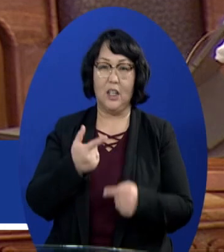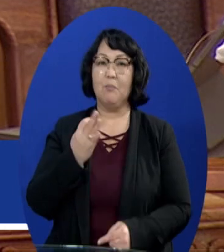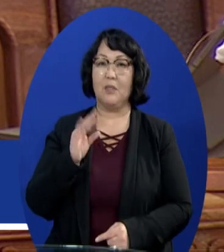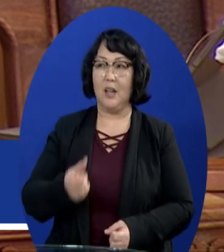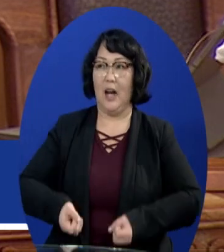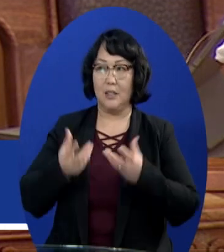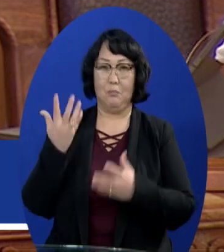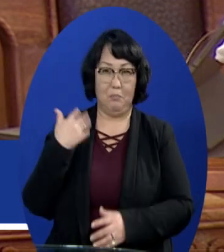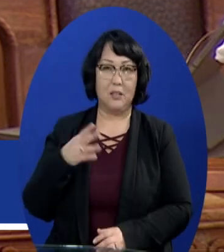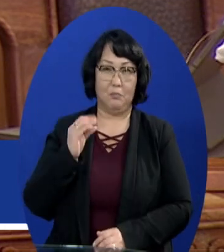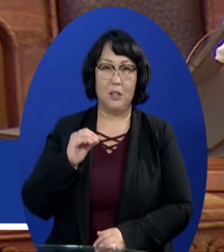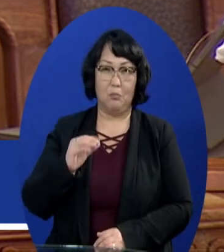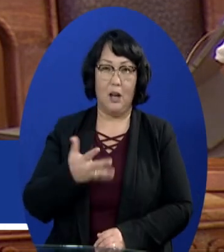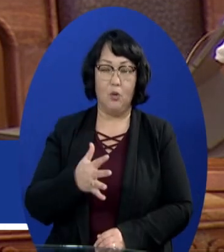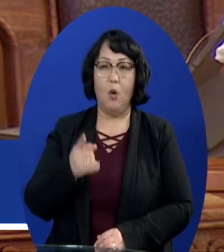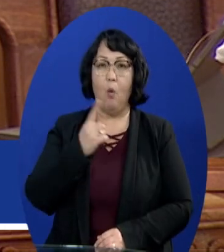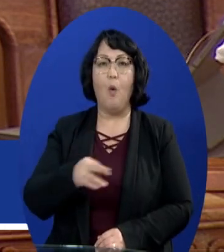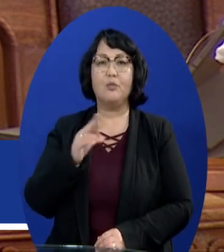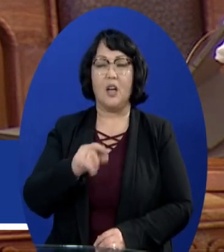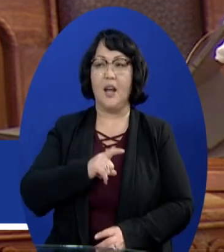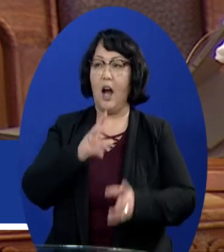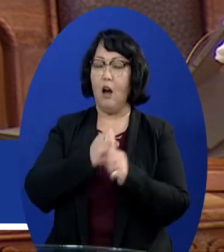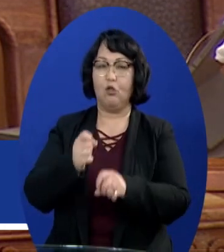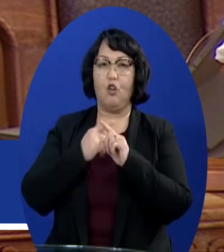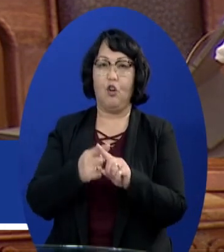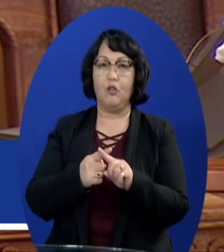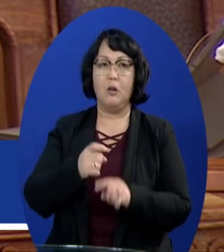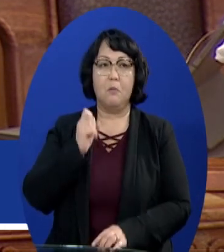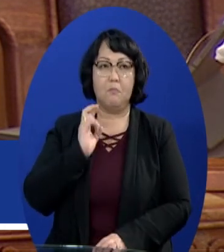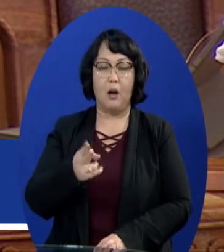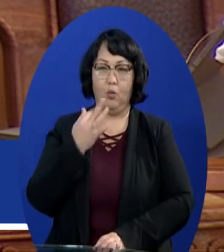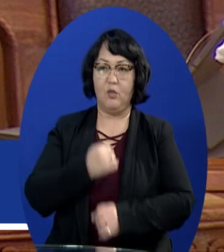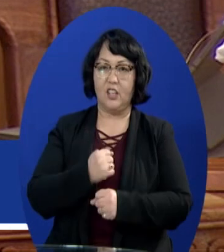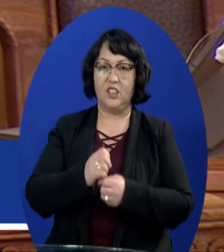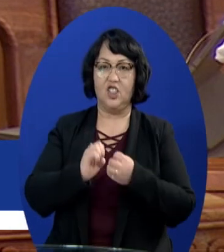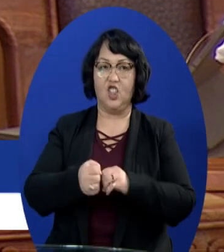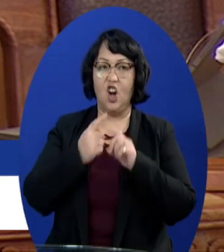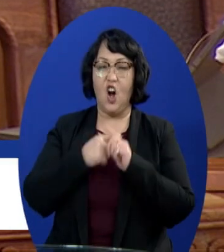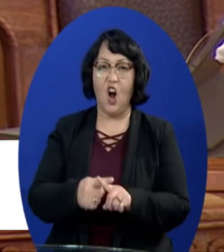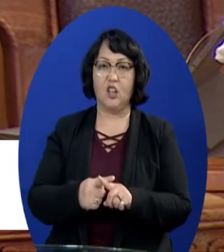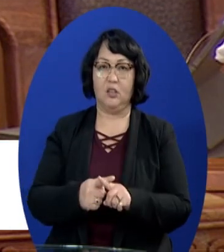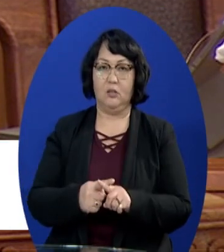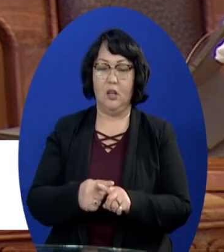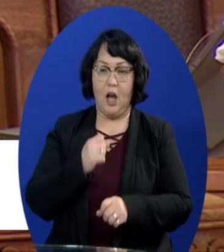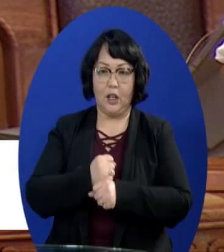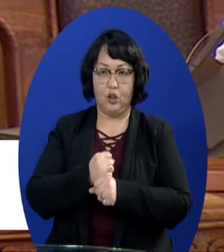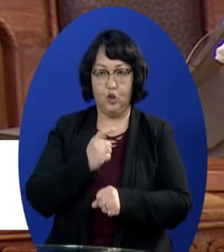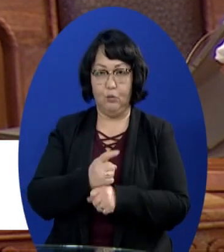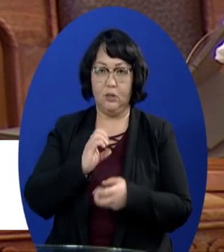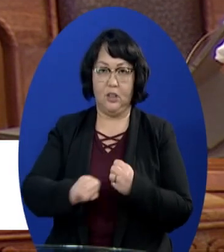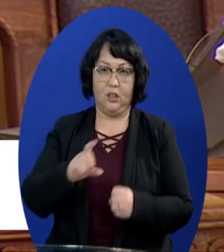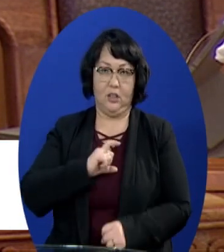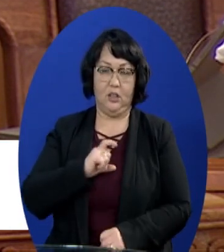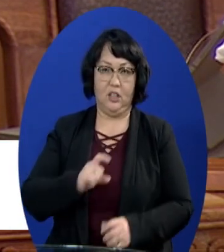бид нар ингэж ямар нэг байдлаар хувьцаа эзэмшиж байх, эсвэл одоо юу гэдэг нь банкны үйл ажиллагаа эрхлэх гэдэг юм уу? Энэ эрхийг, ажил хөдөлмөр эрхлэх эрхийг нь